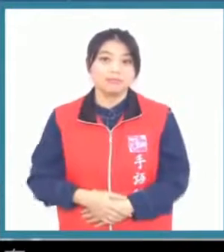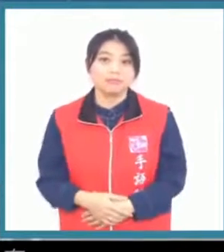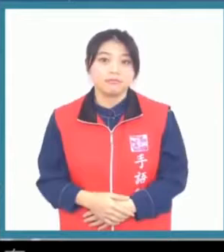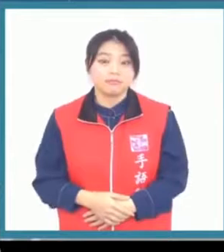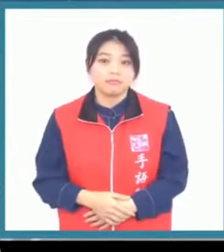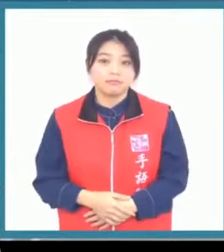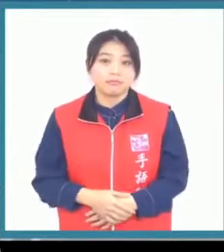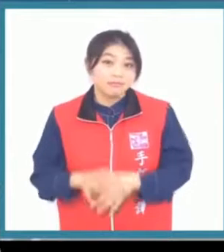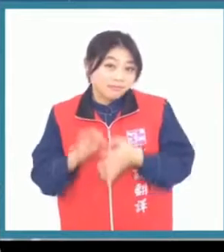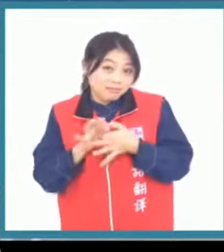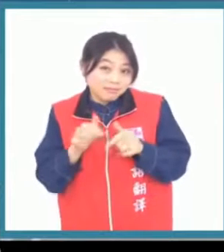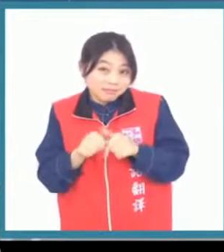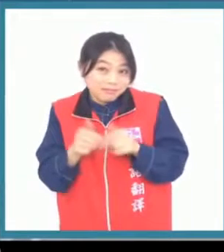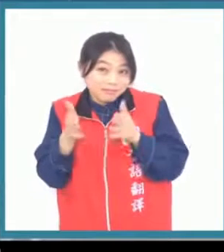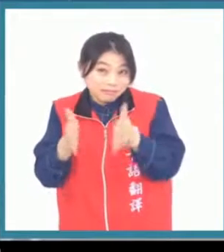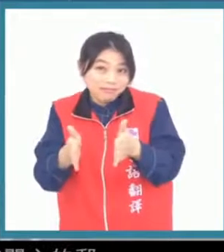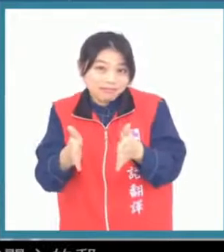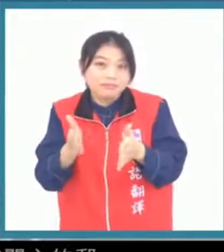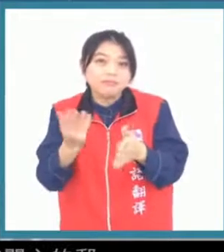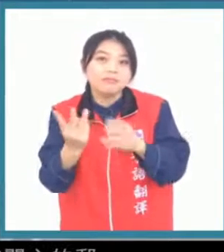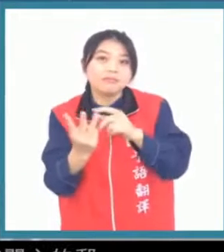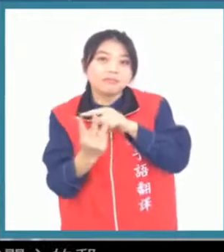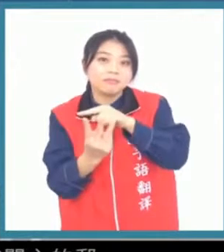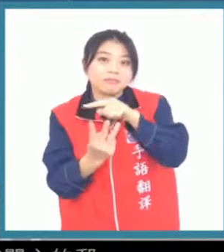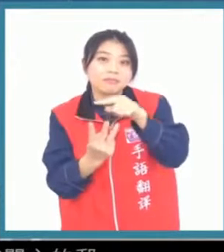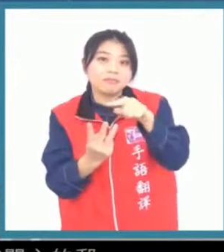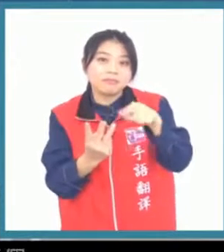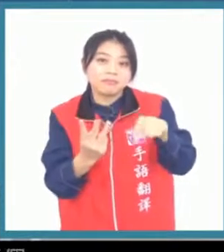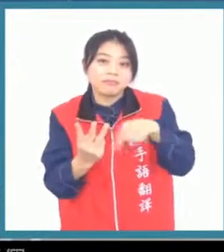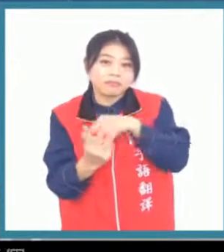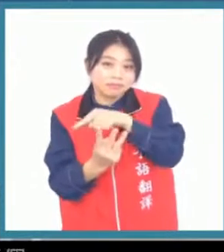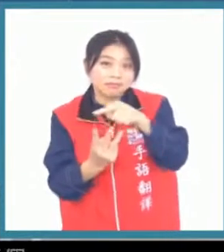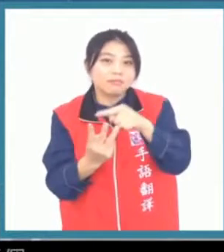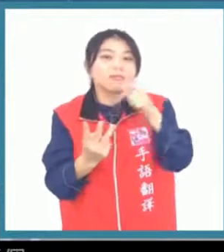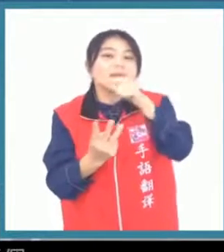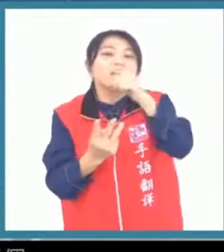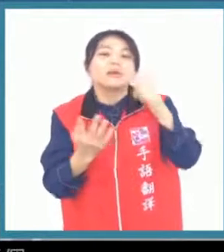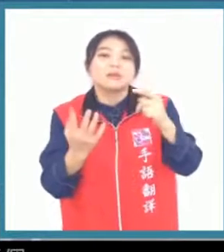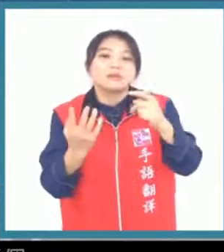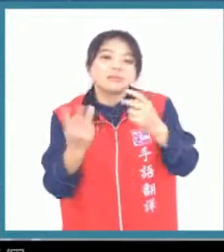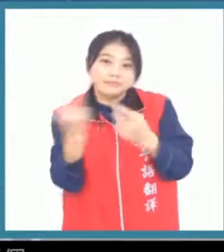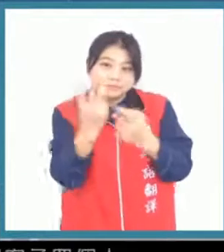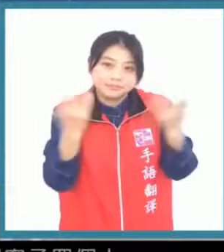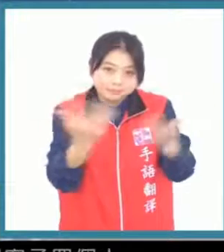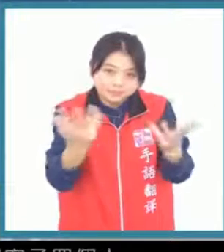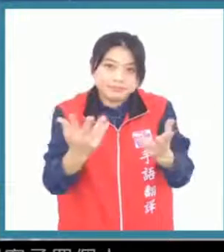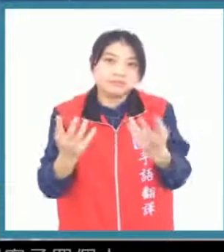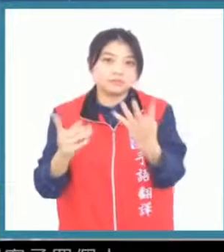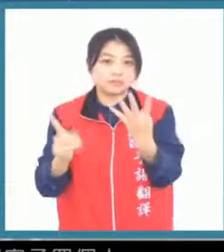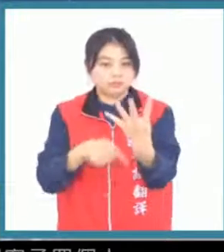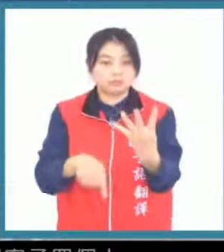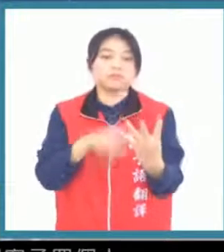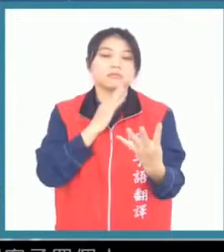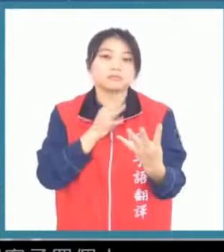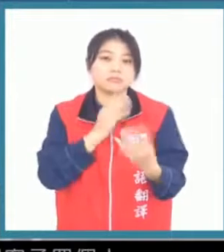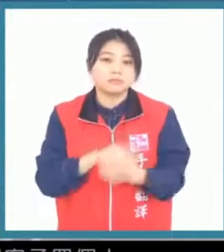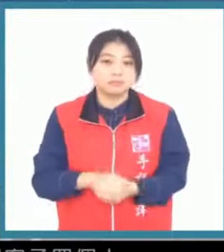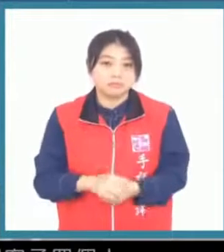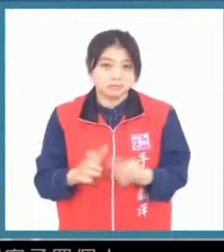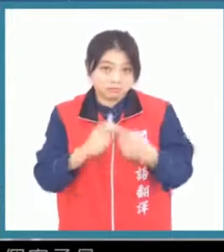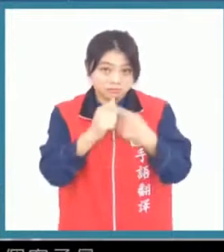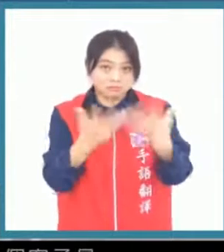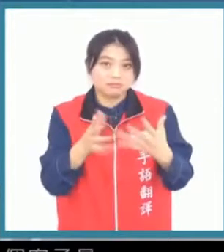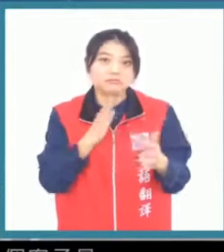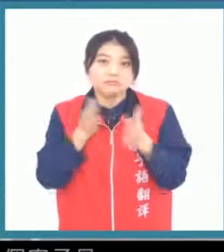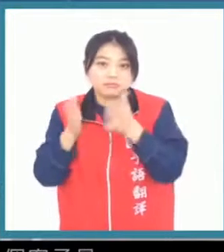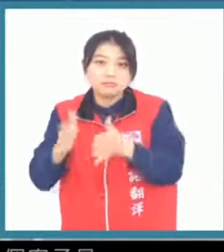比较关心的有三个案子，四个人。第一个案子是某幼儿